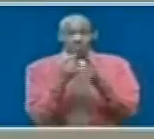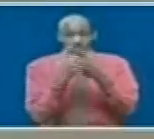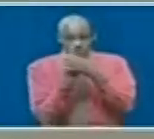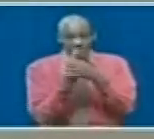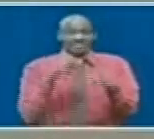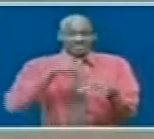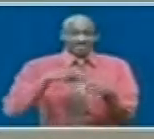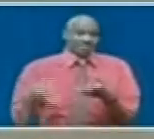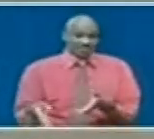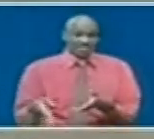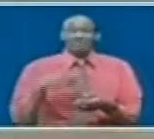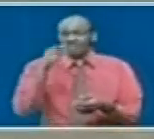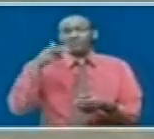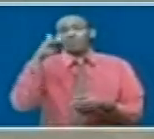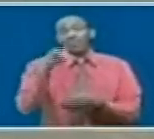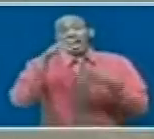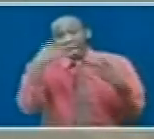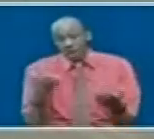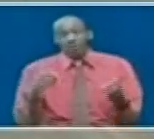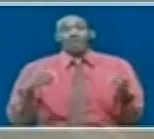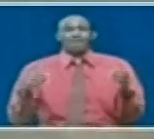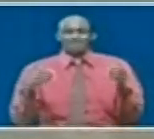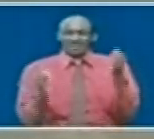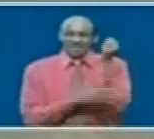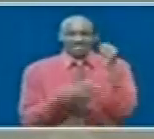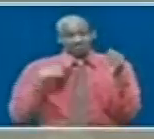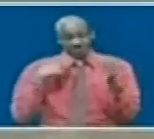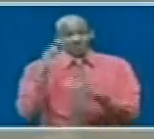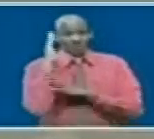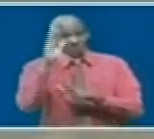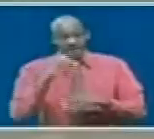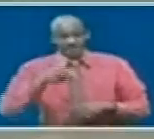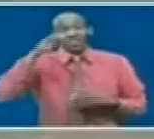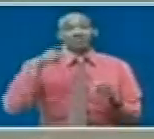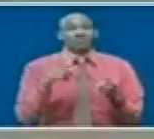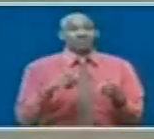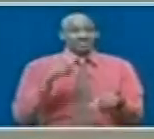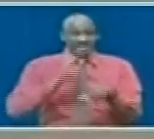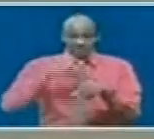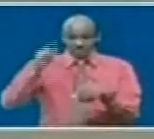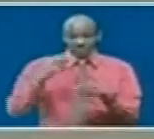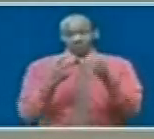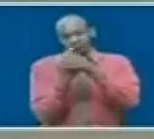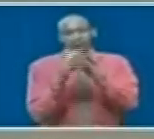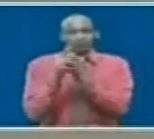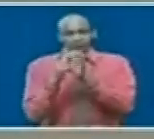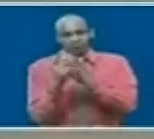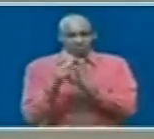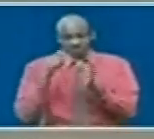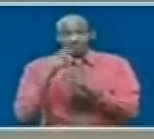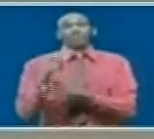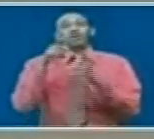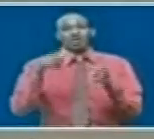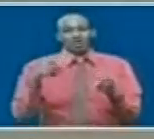mwake. Munyes alipigwa risasi kwa bahati mbaya na mmoja wa walinzi wake pale alipokuwa akiondoa risasi kutoka kwenye bastola